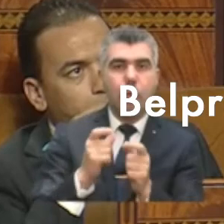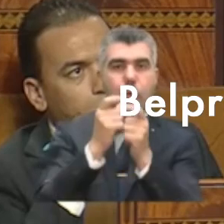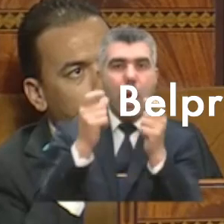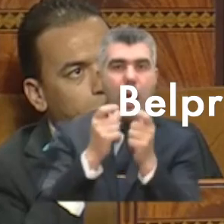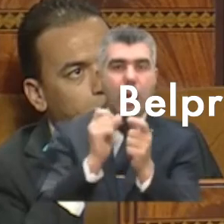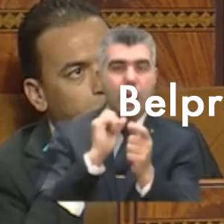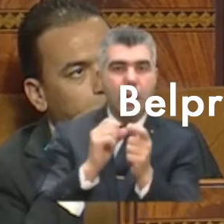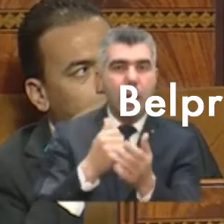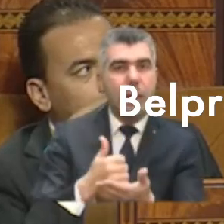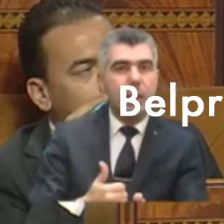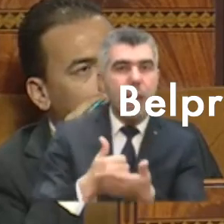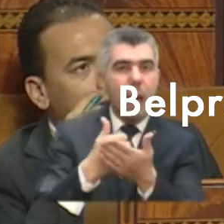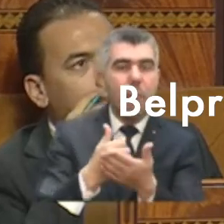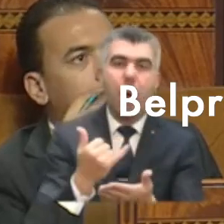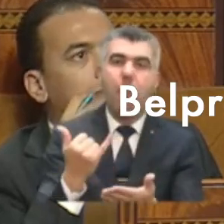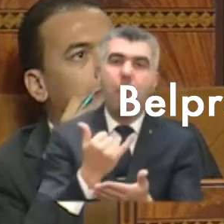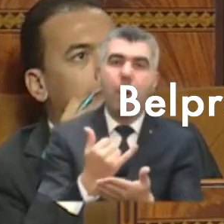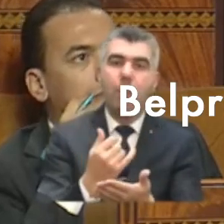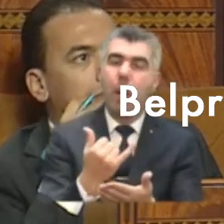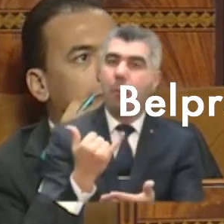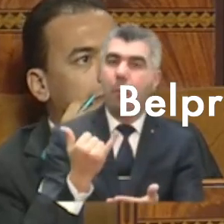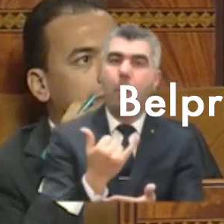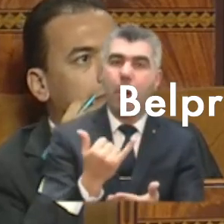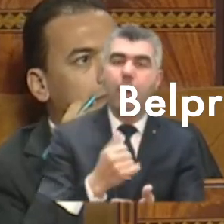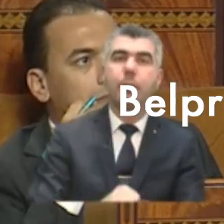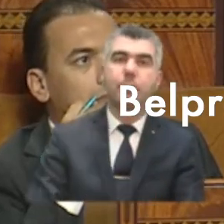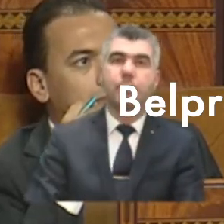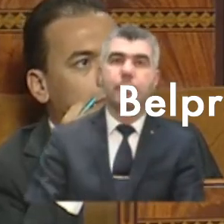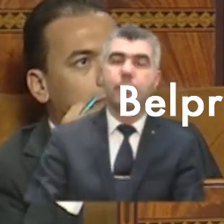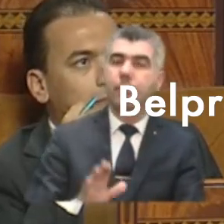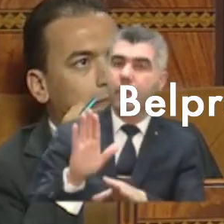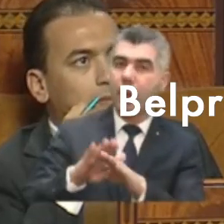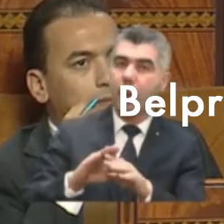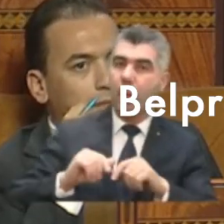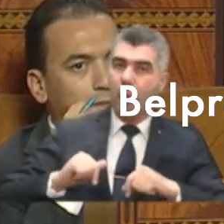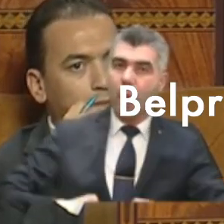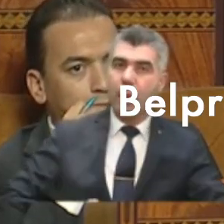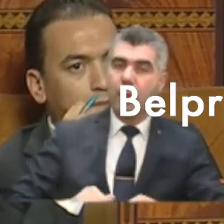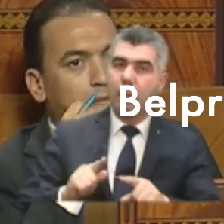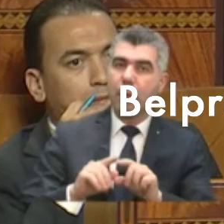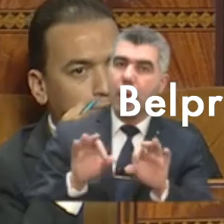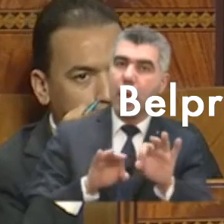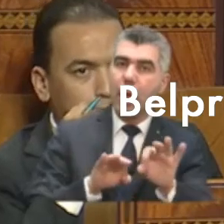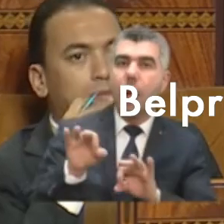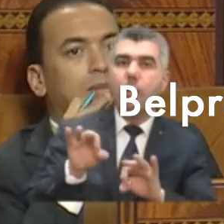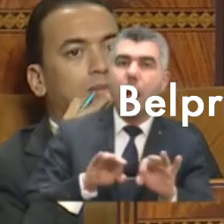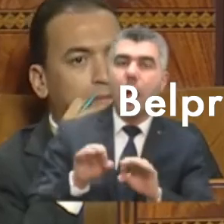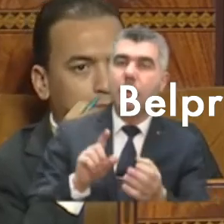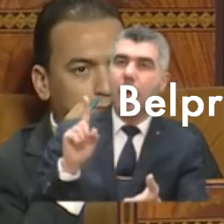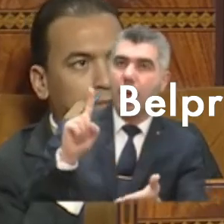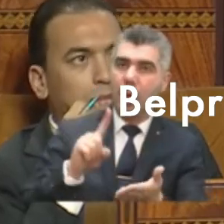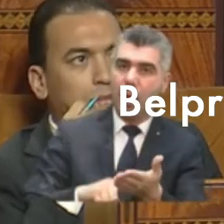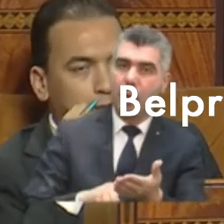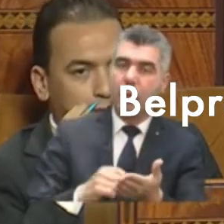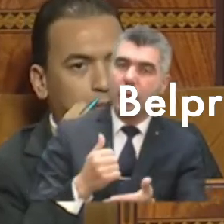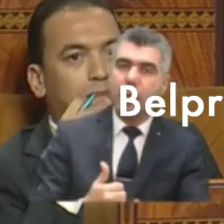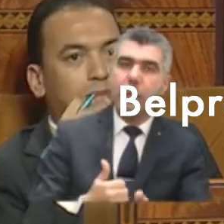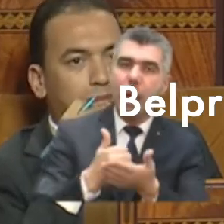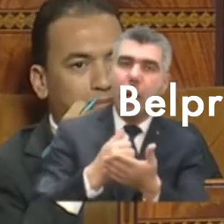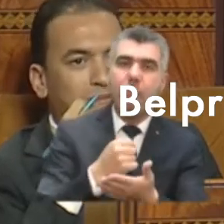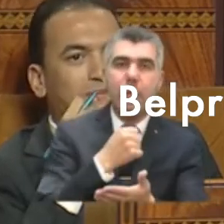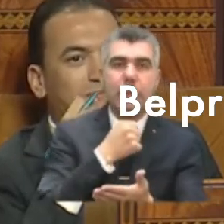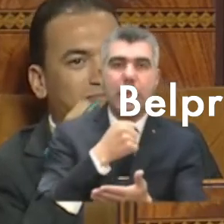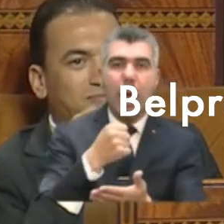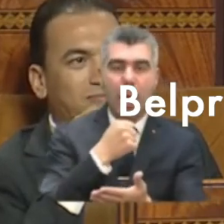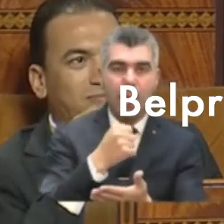خصها الدعم، لانها كتلعب ادوار جد مهمه. لذلك ندعوكم السيد الوزير الى اتخاذ الاجراءات اللازمه لدعم ومساعده